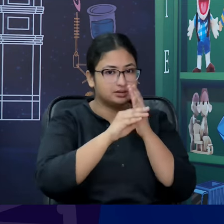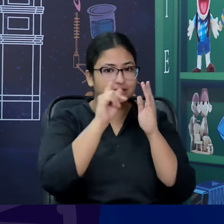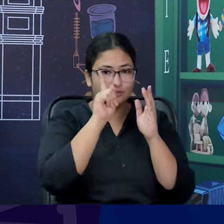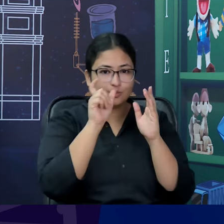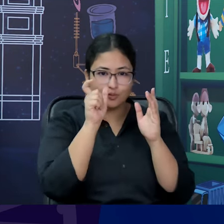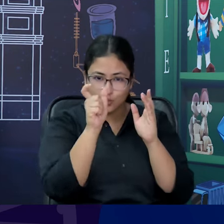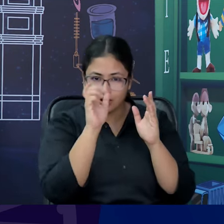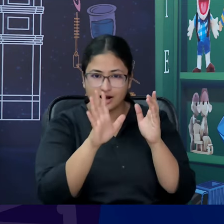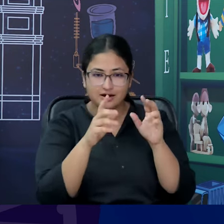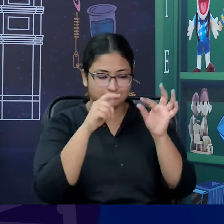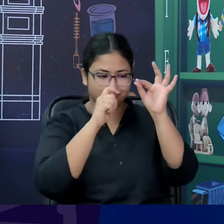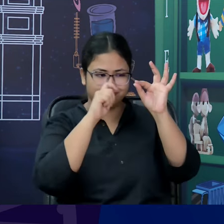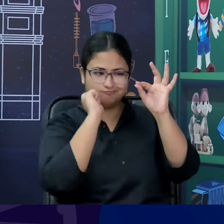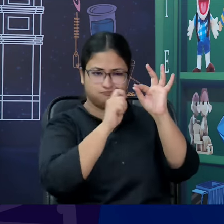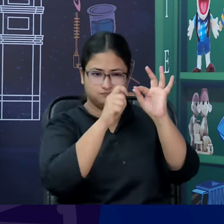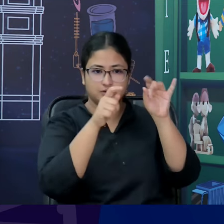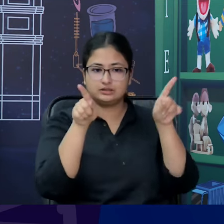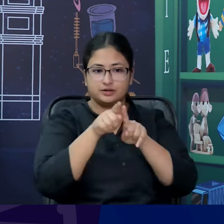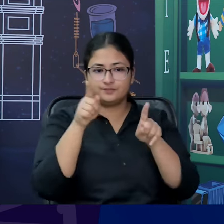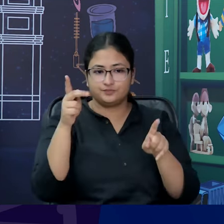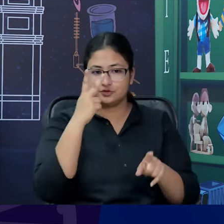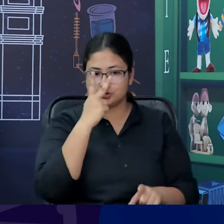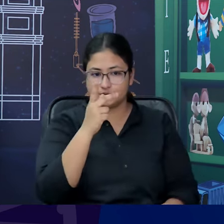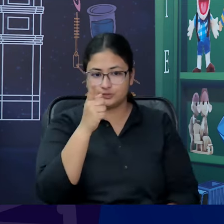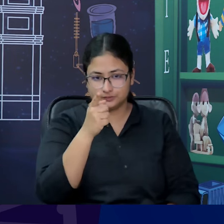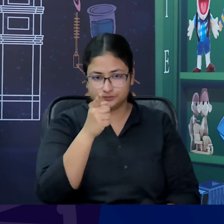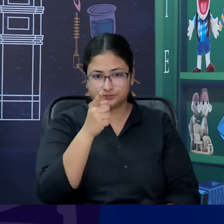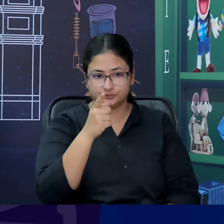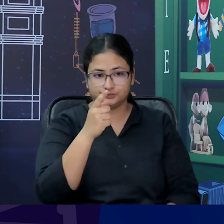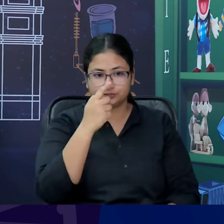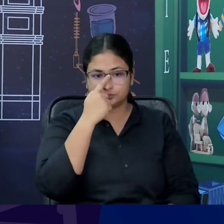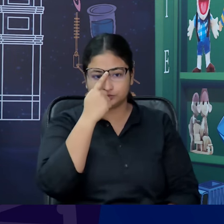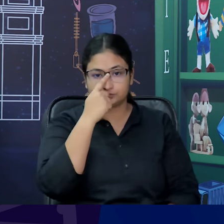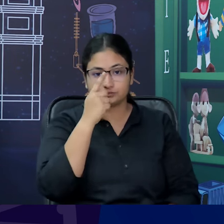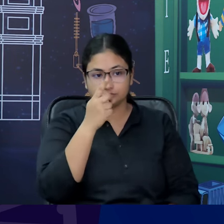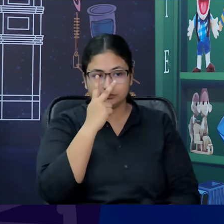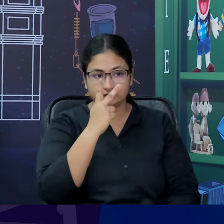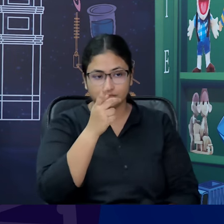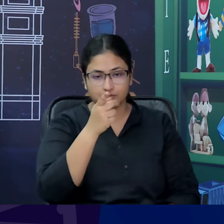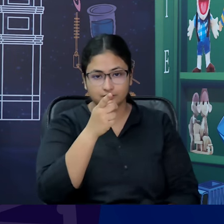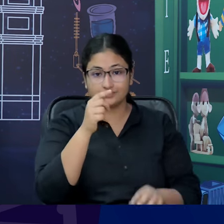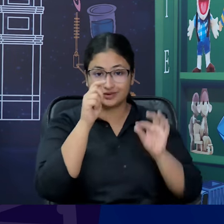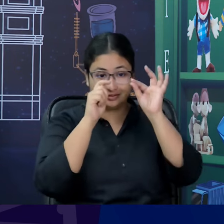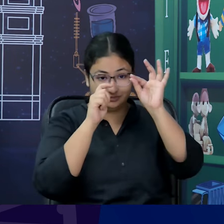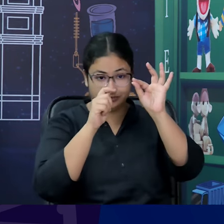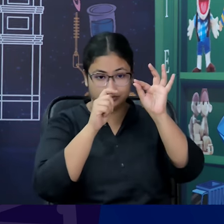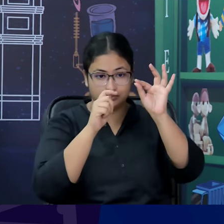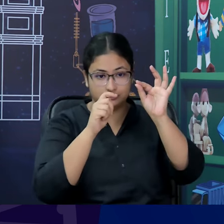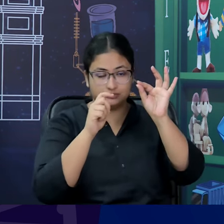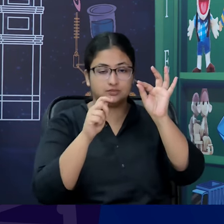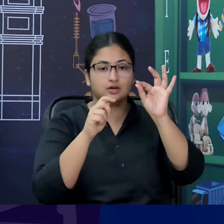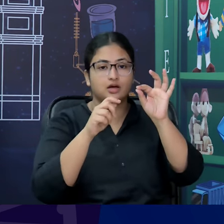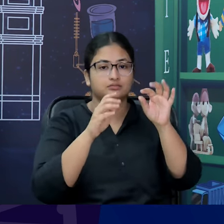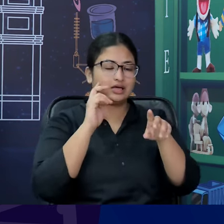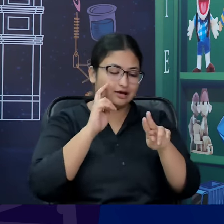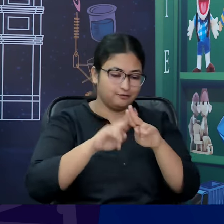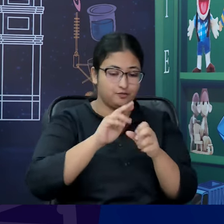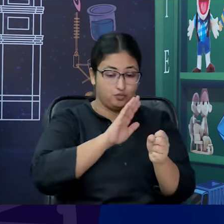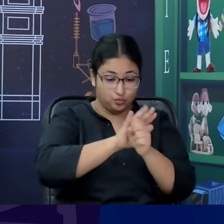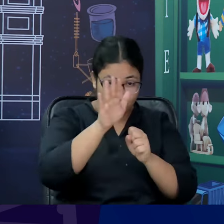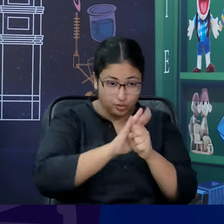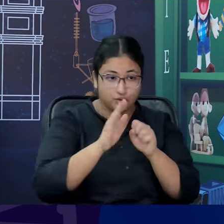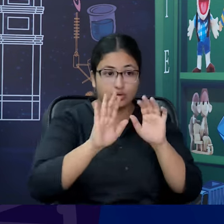छात्रों को दिखाऊं तो यह पेच है पेच जो है व कसता ही चला जाता है ज आप आप किसी लकड़ी में या दीवार में